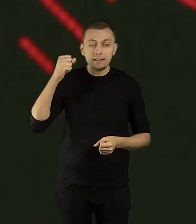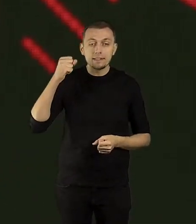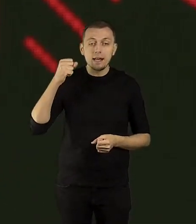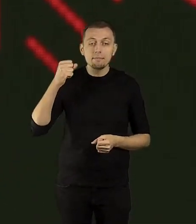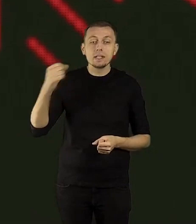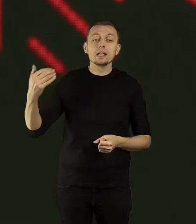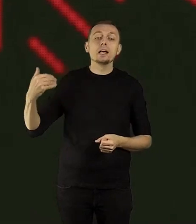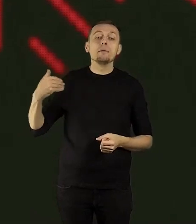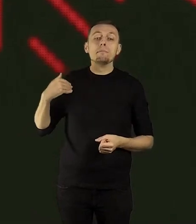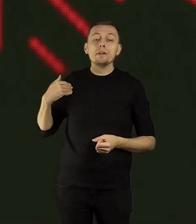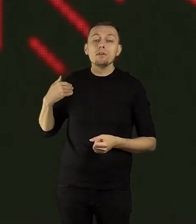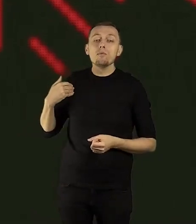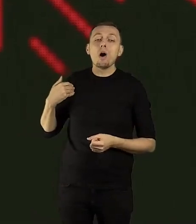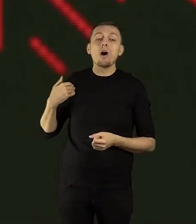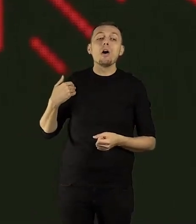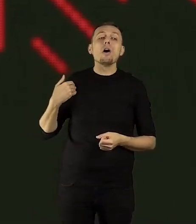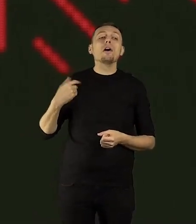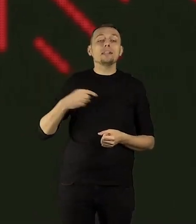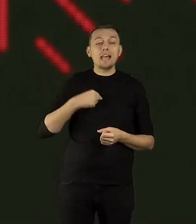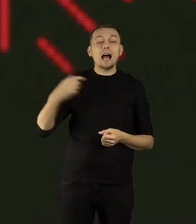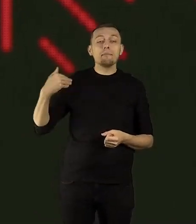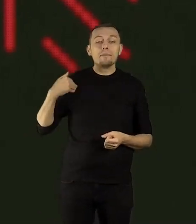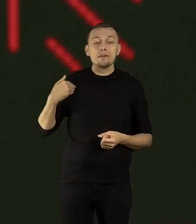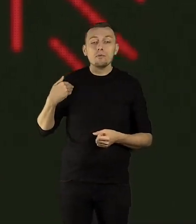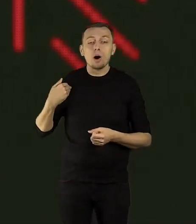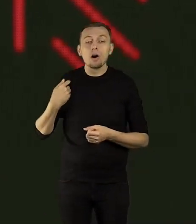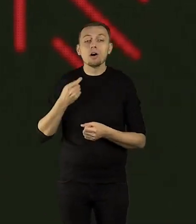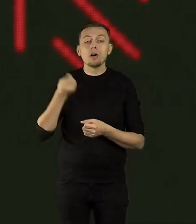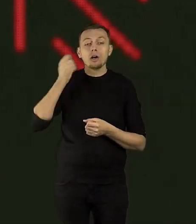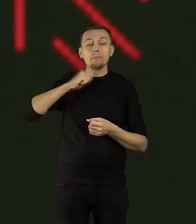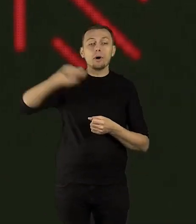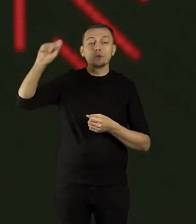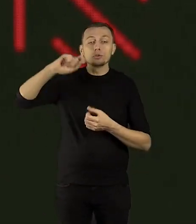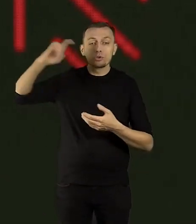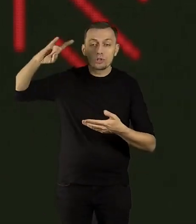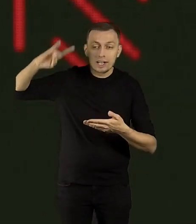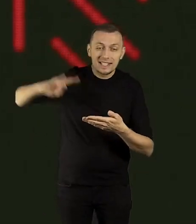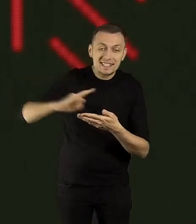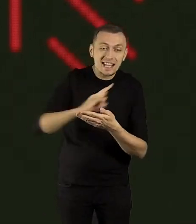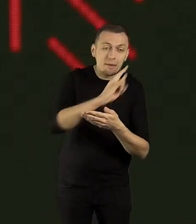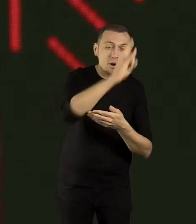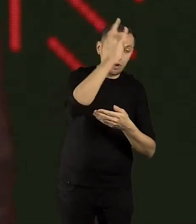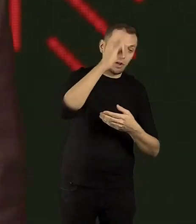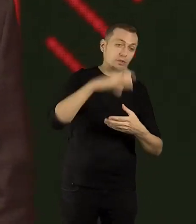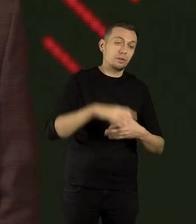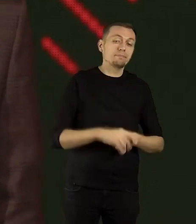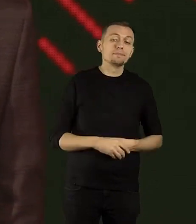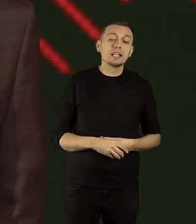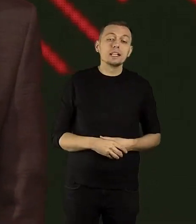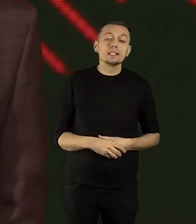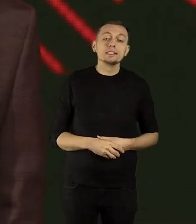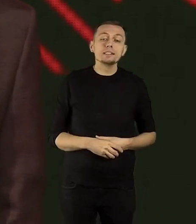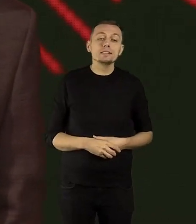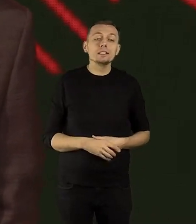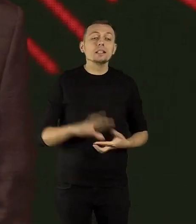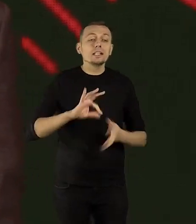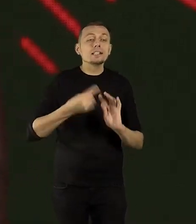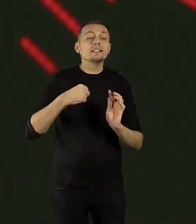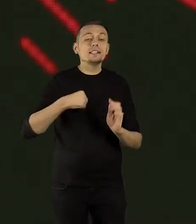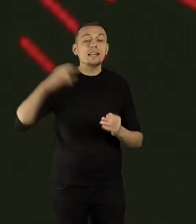mnie znają, wiedzą, że często latam i nie lubię. Więc w trakcie zdarza mi się czytać Biblię i